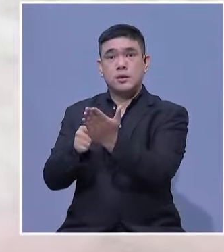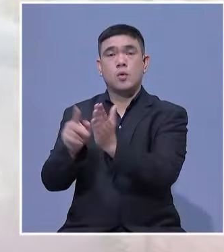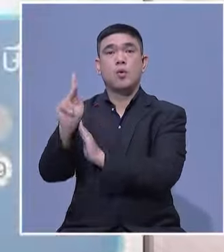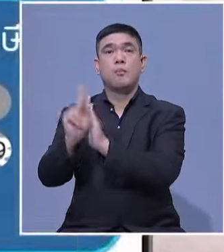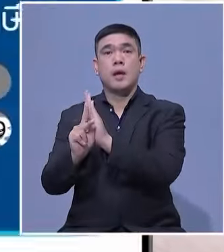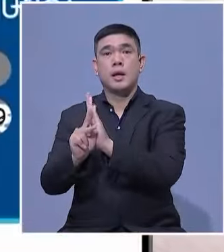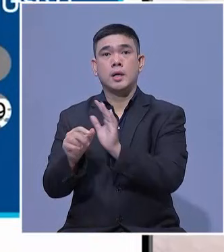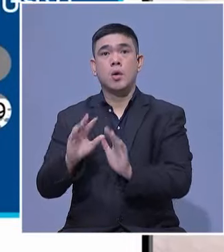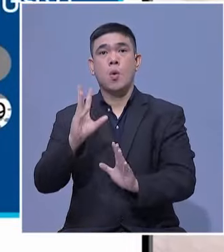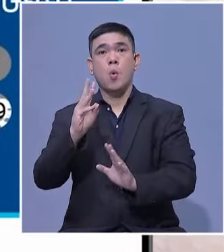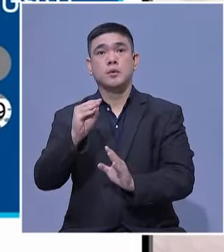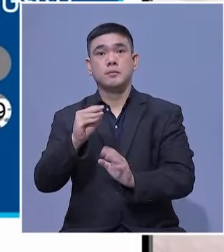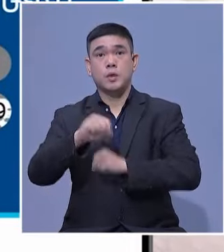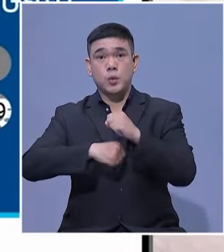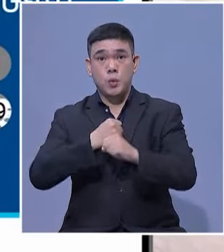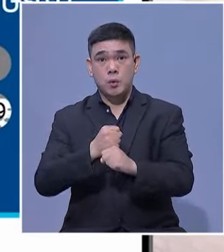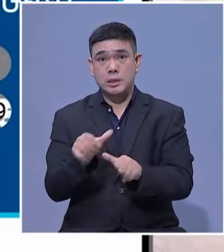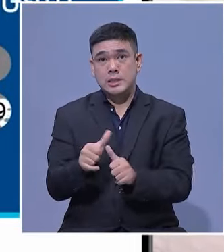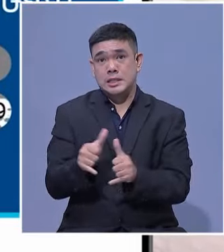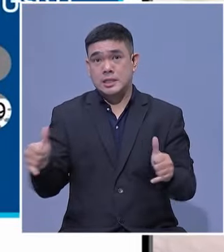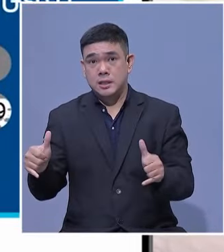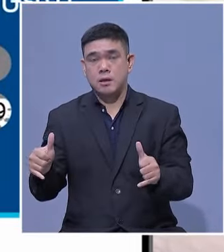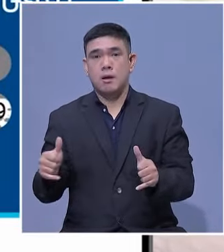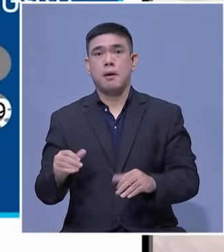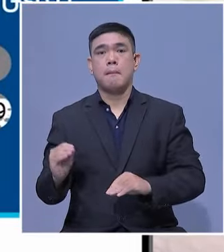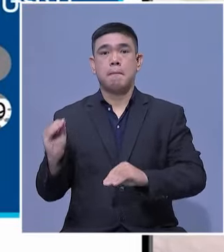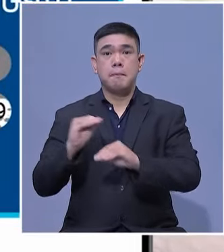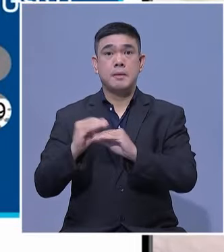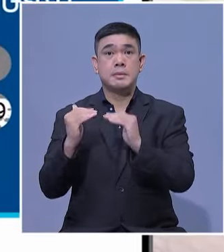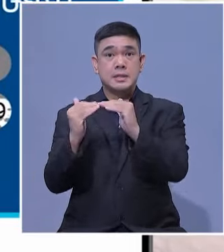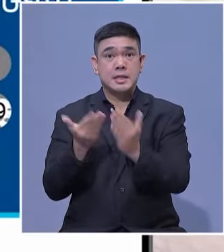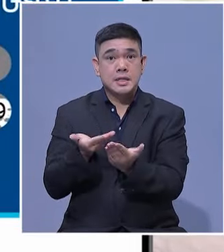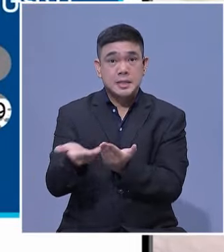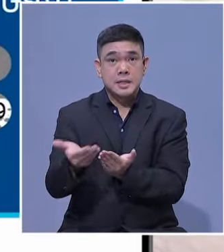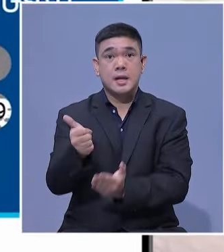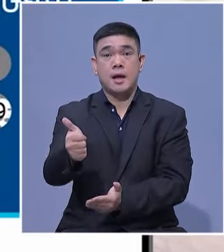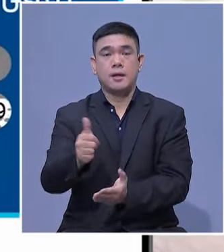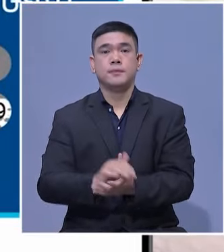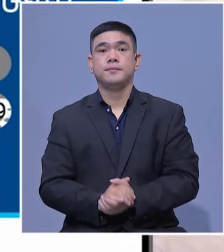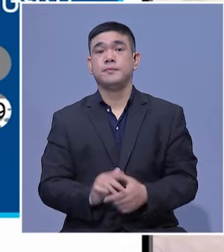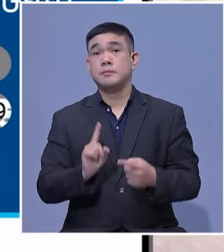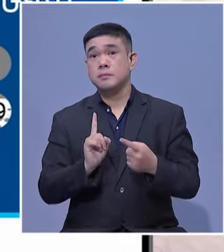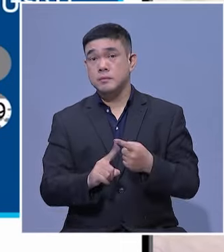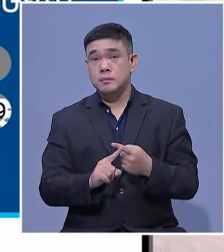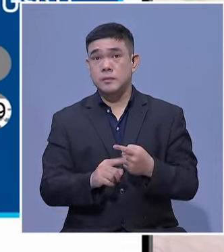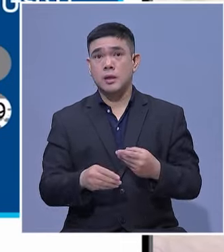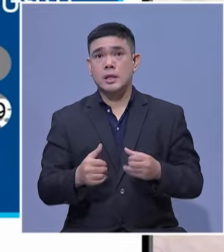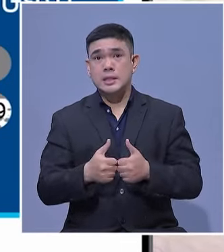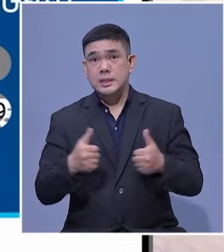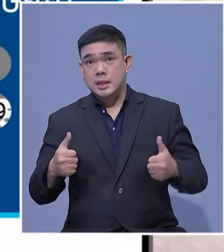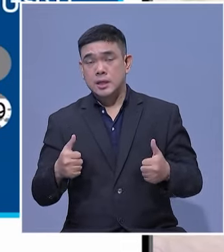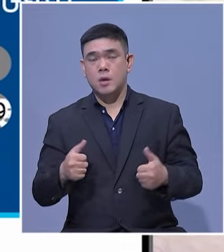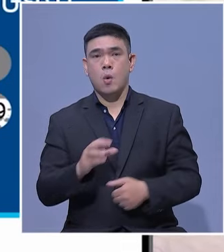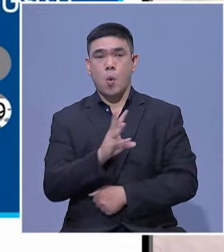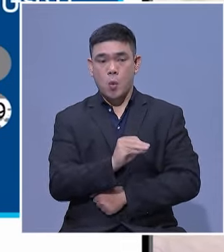ขยายให้คนอายุเกิน 60ปีขึ้นไปมีสิทธิ์ในการซื้อหวยเกษียณได้หลักการเบื้องต้นคือขยายให้คนอายุตั้ง